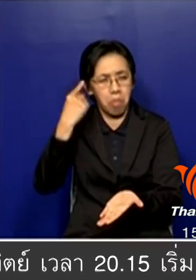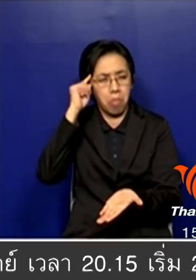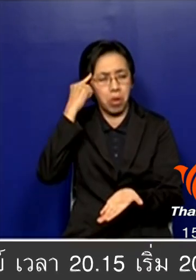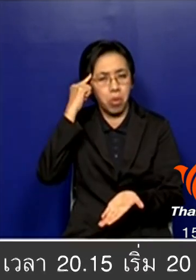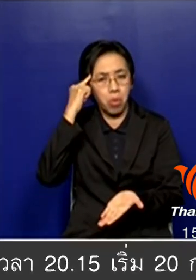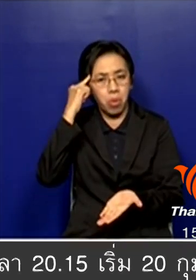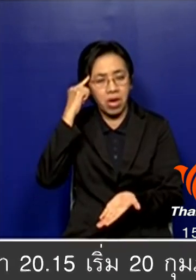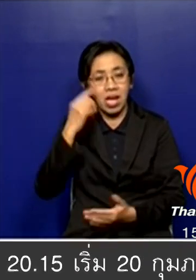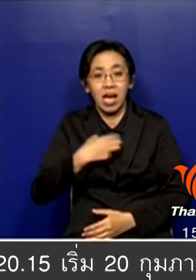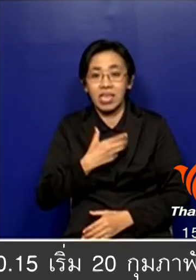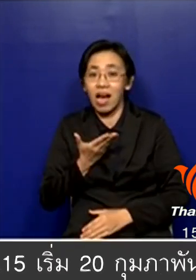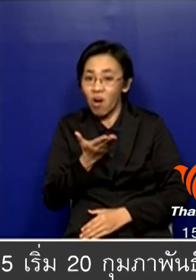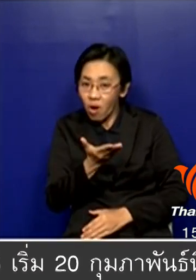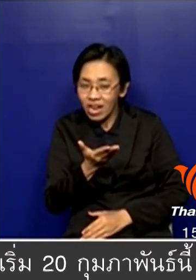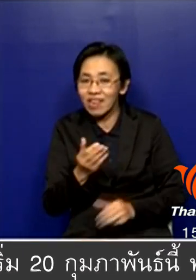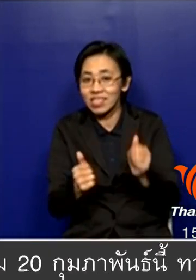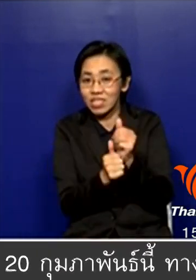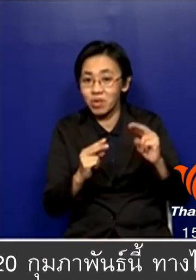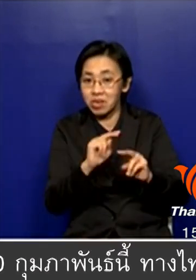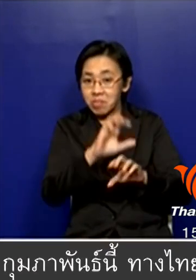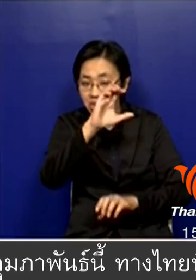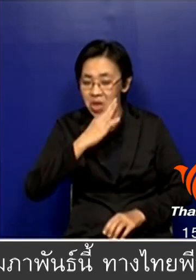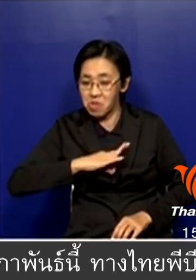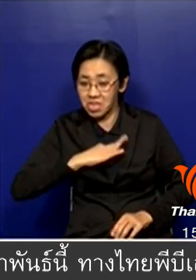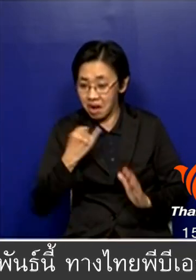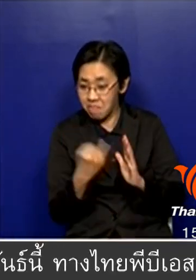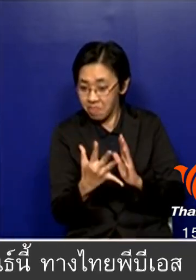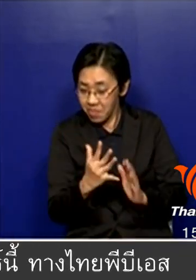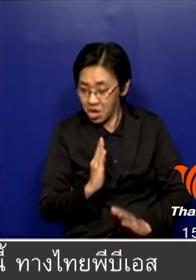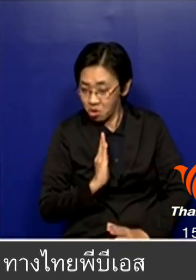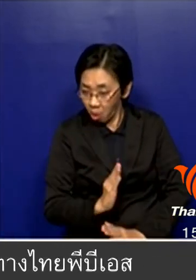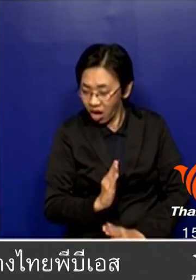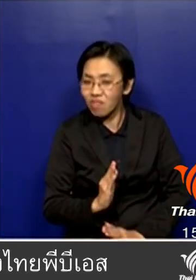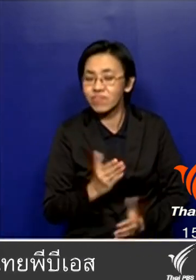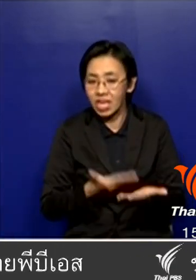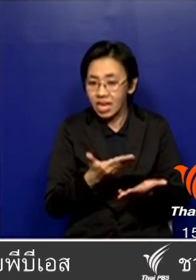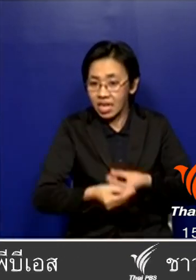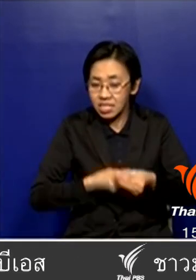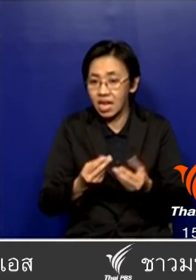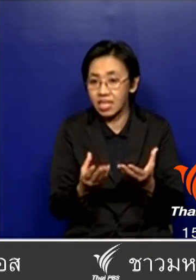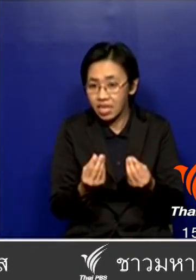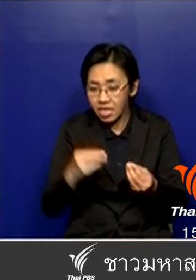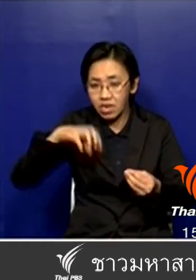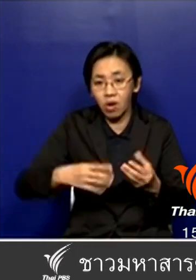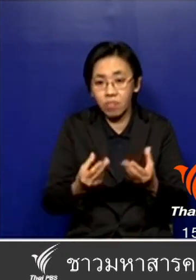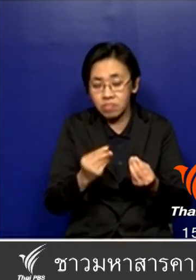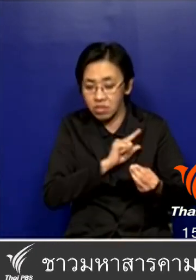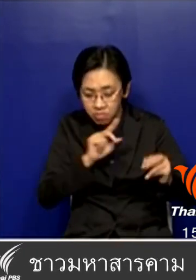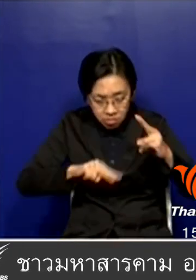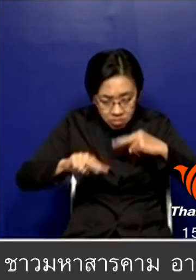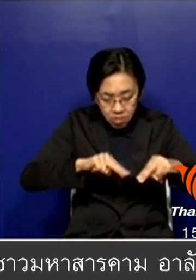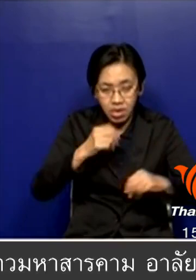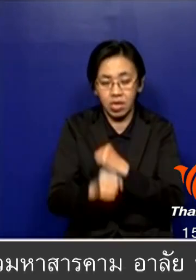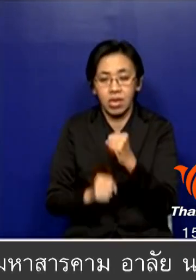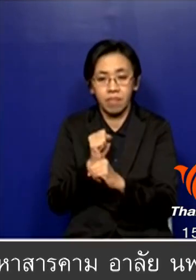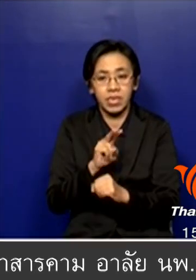ก็ขอท้านราตบนตรีนิพลนะครัาถ้าบริสุใจจริงเนี่ย ขอใหเอาข้อมูลการซื้อขายที่ดน ของกลมที่ดินททานดูแลอยู่ของป